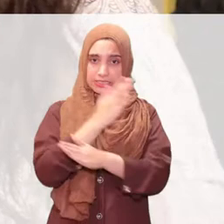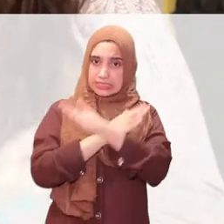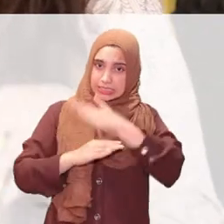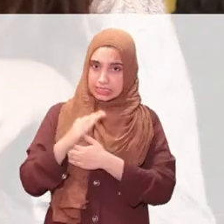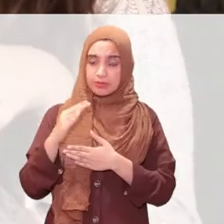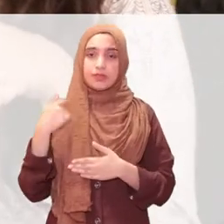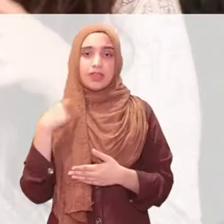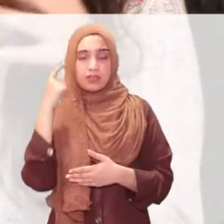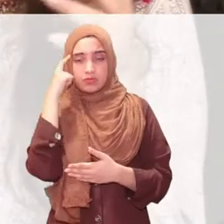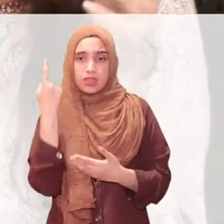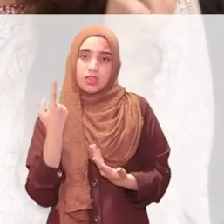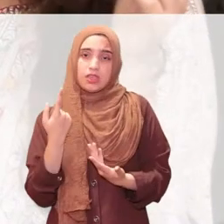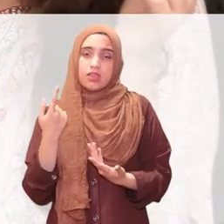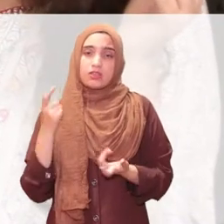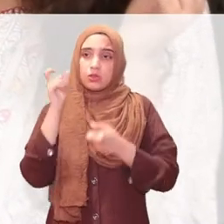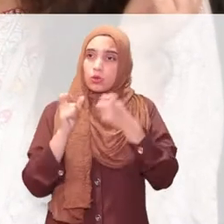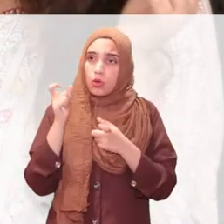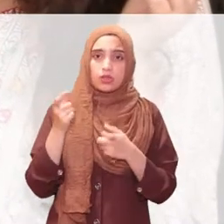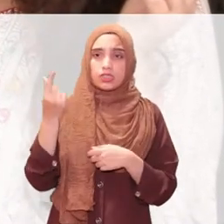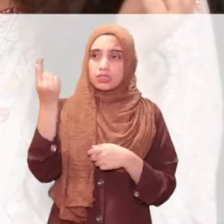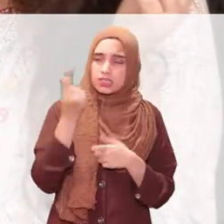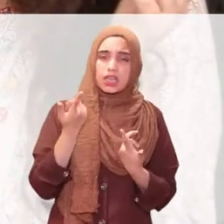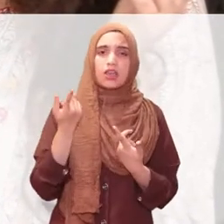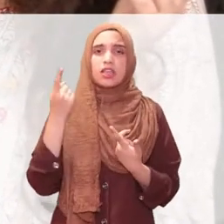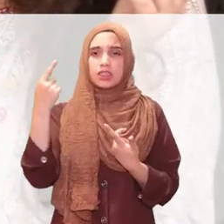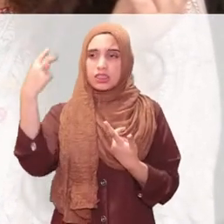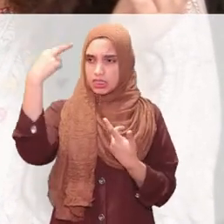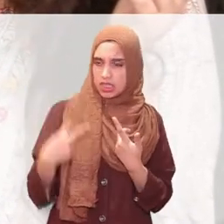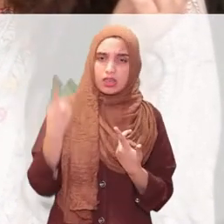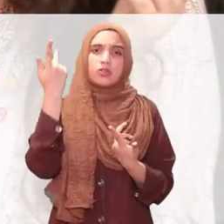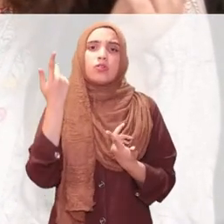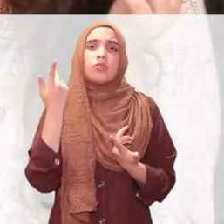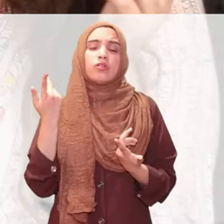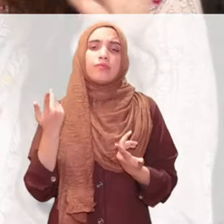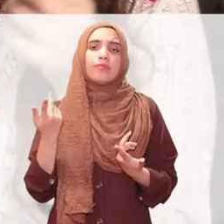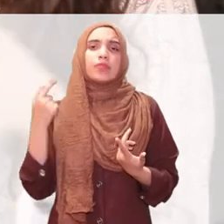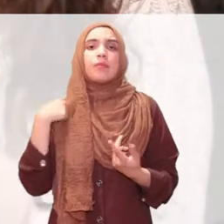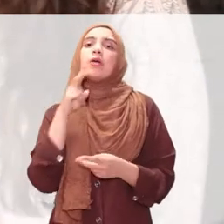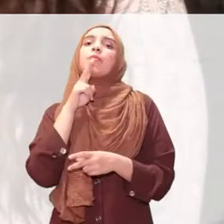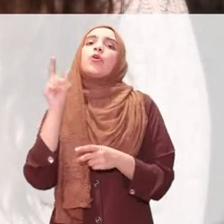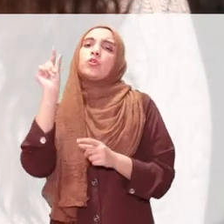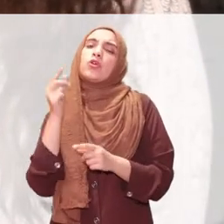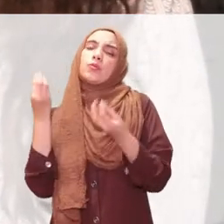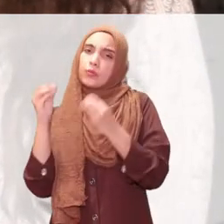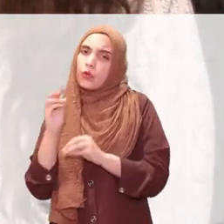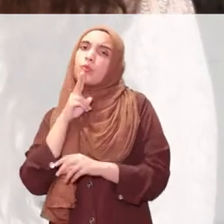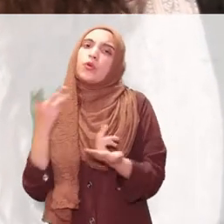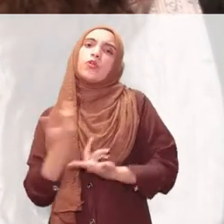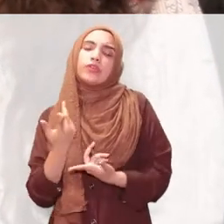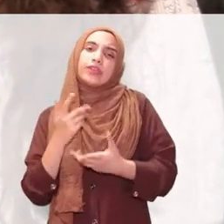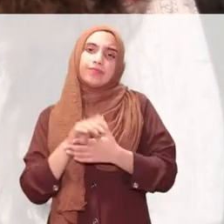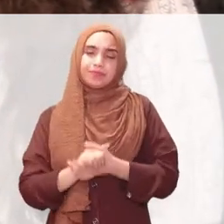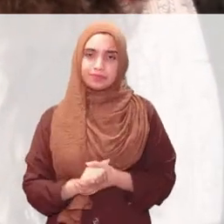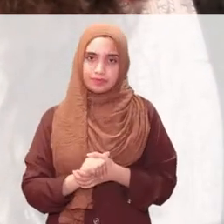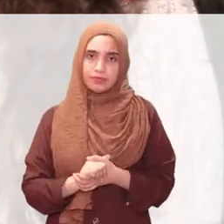सिर्फ एक पॉइंट करना चाहता था कि देखें हम गॉड्स ब्लेसिंग इन इट्स प्लेस इन टूल्स